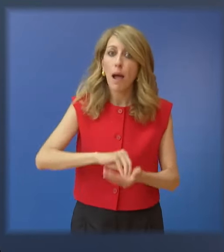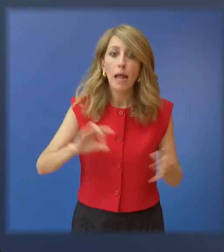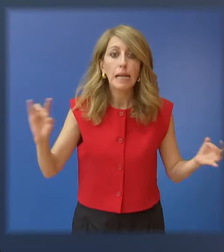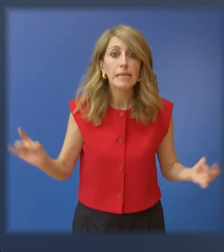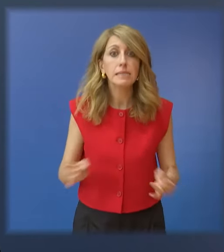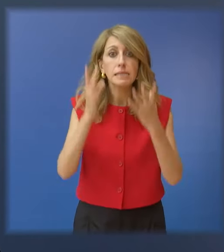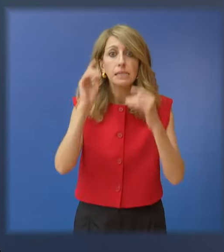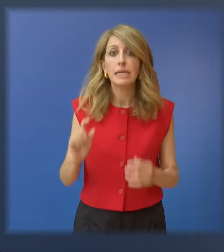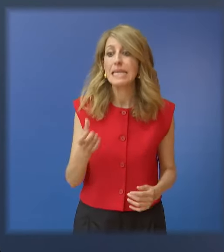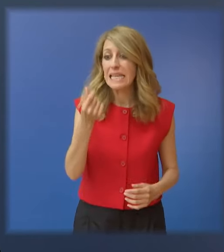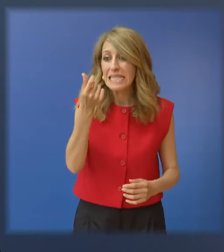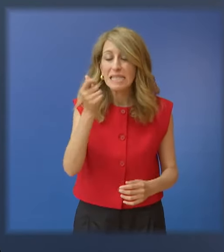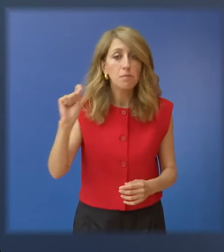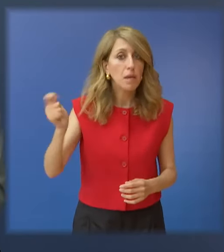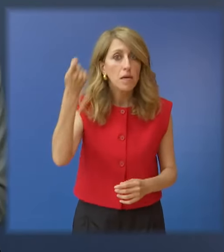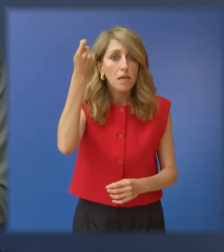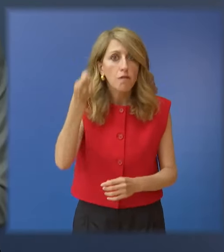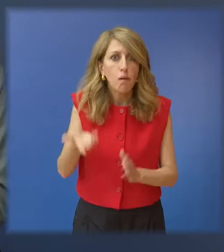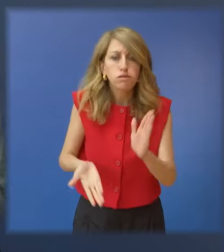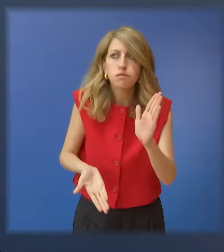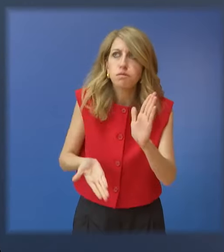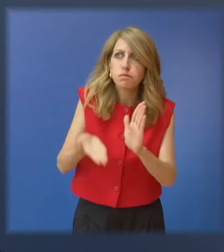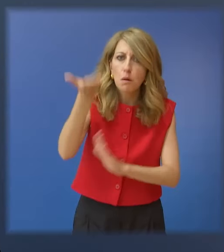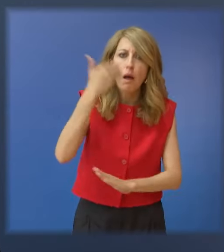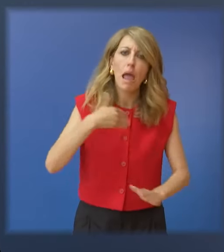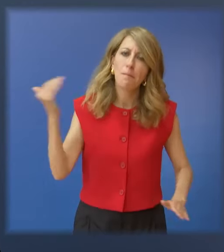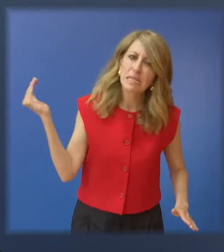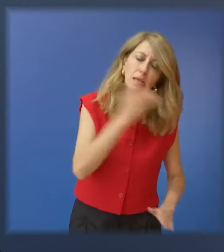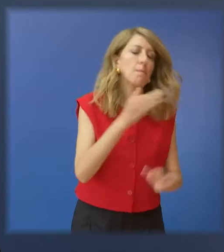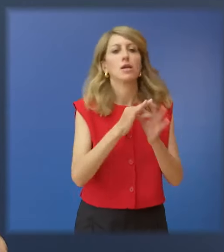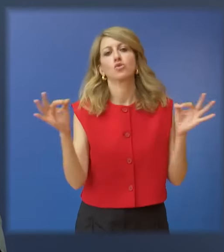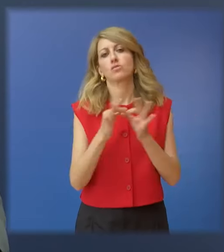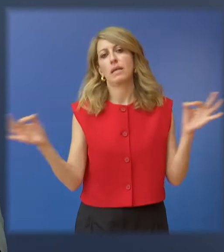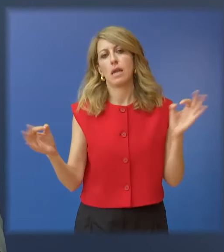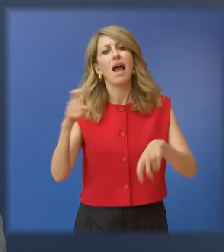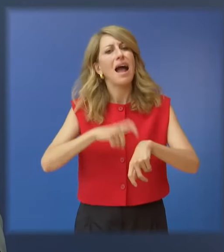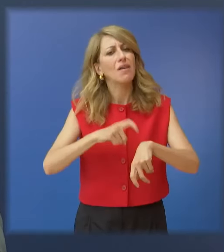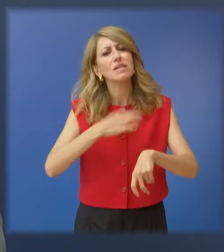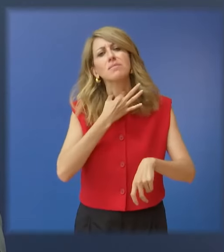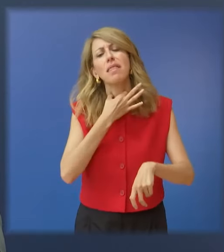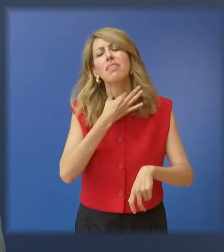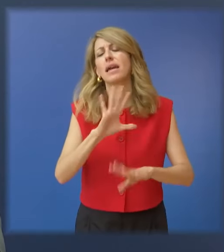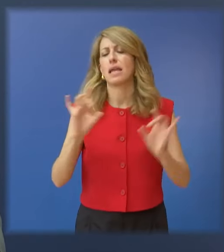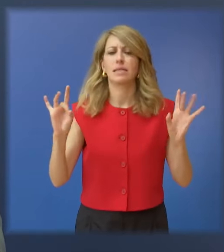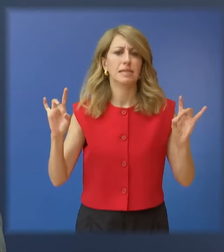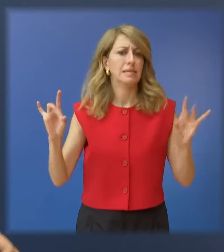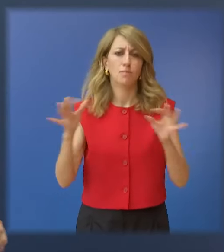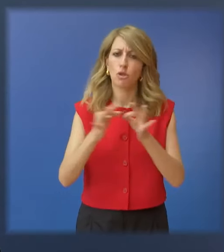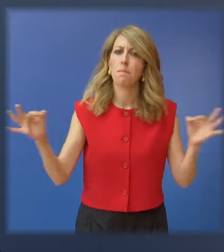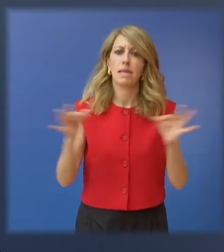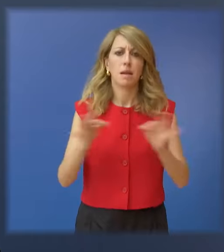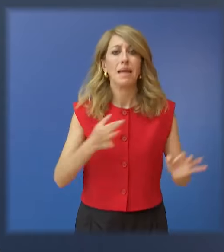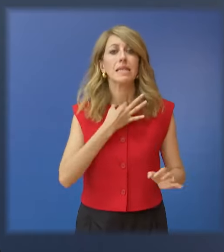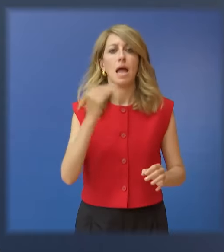θα φτάσουμε σε αυτό το επίπεδο άρα αυτή τη στιγμή δεν υπάρχει τέτοια ανάγκη για αυτή τη συζήτηση ελάτε